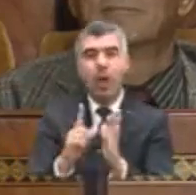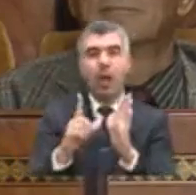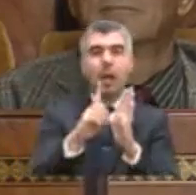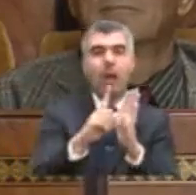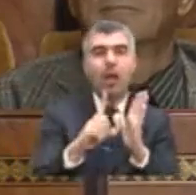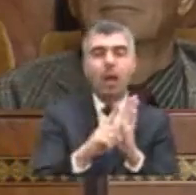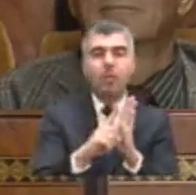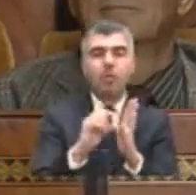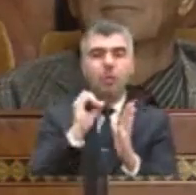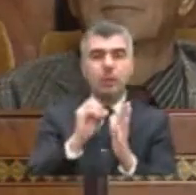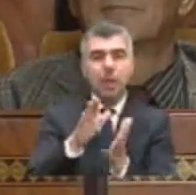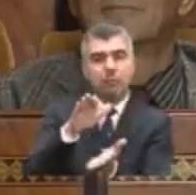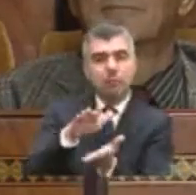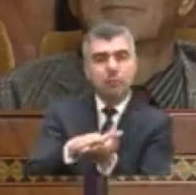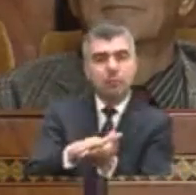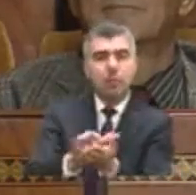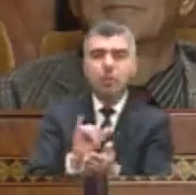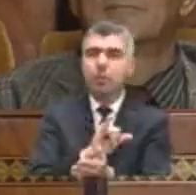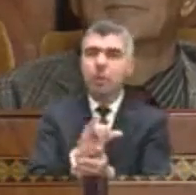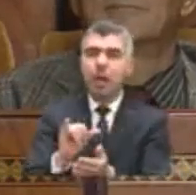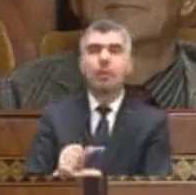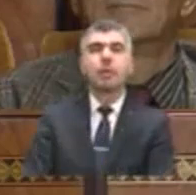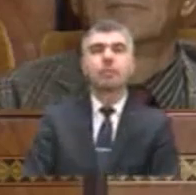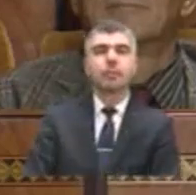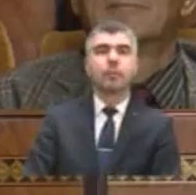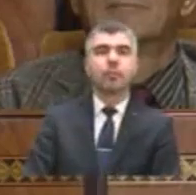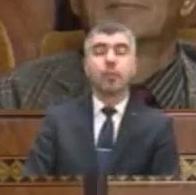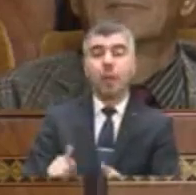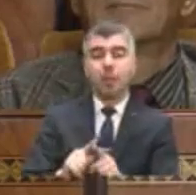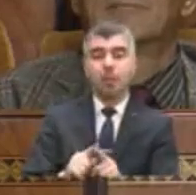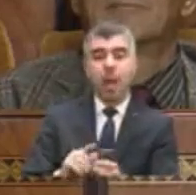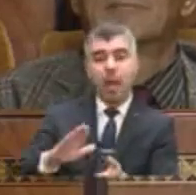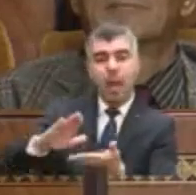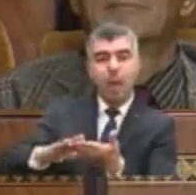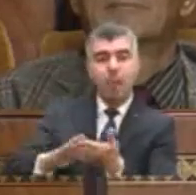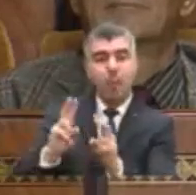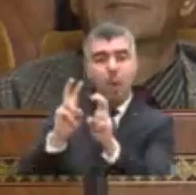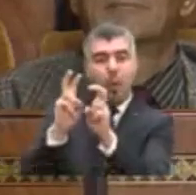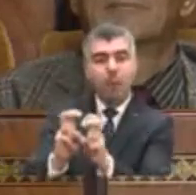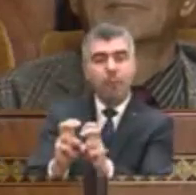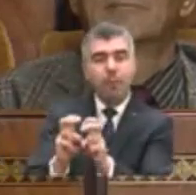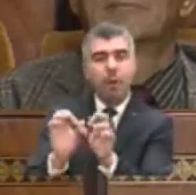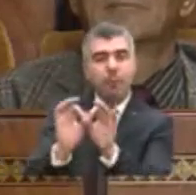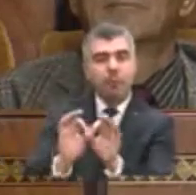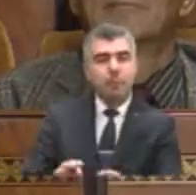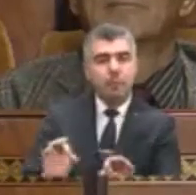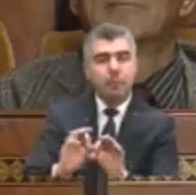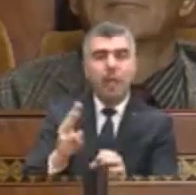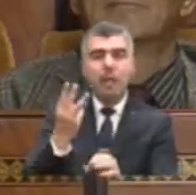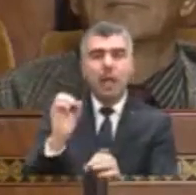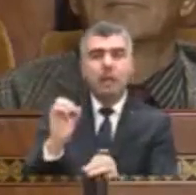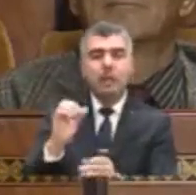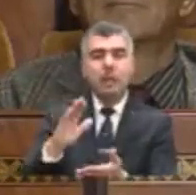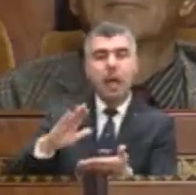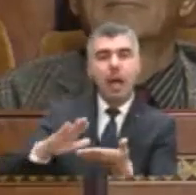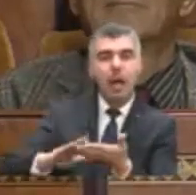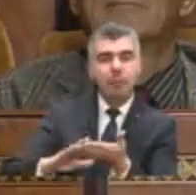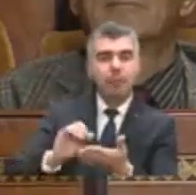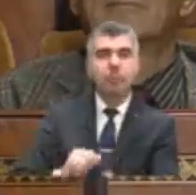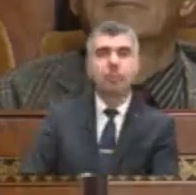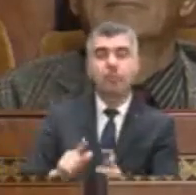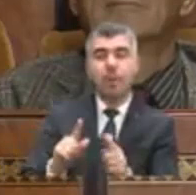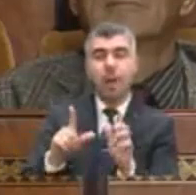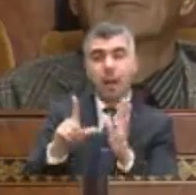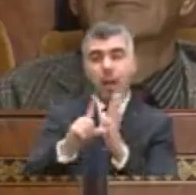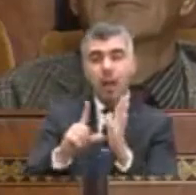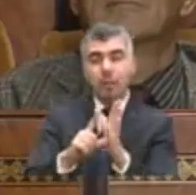عوض جميدو اللي عارفينو اجراء مؤقت، وفرضتو تسقيف السن في مباراه التعليم لهذه السنه في 30 سنه، بمعنى ان هذا النظام